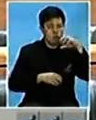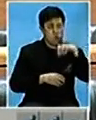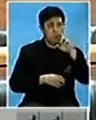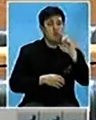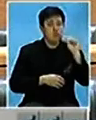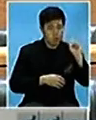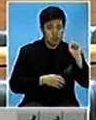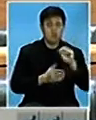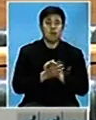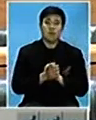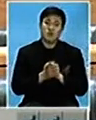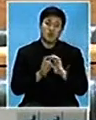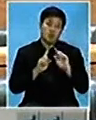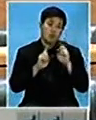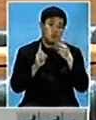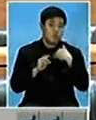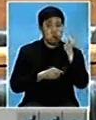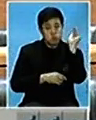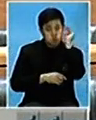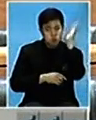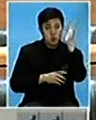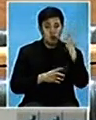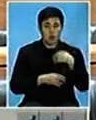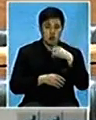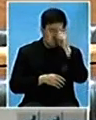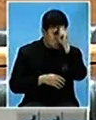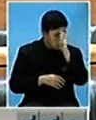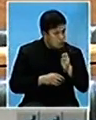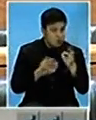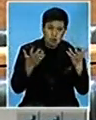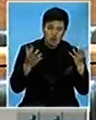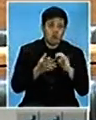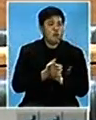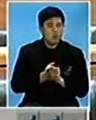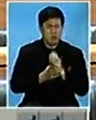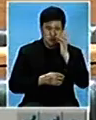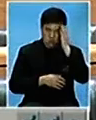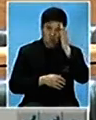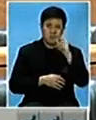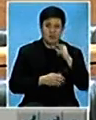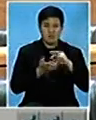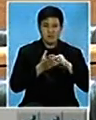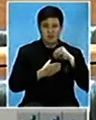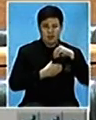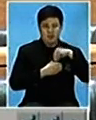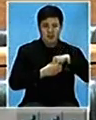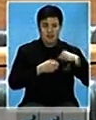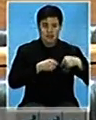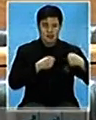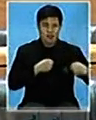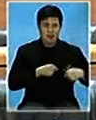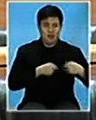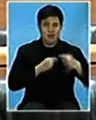แต่ถ้าเมื่อใดเราไม่มีความเชื่อมั่นเราไม่มีความศรัทธานั่นเท่ากับว่าลึกๆในก้นบึ้งของหัวใจของค